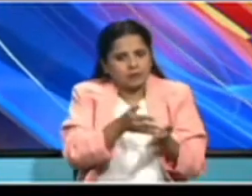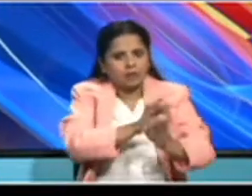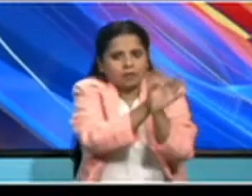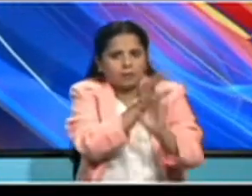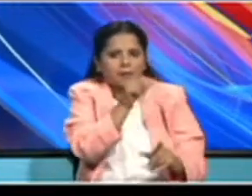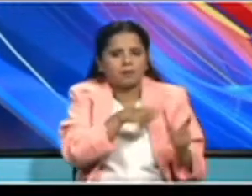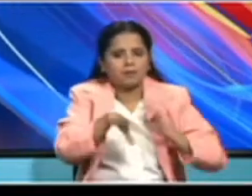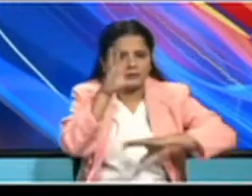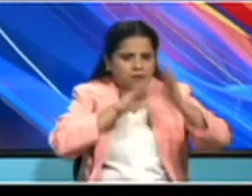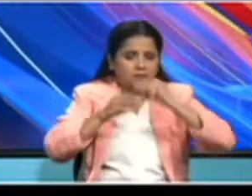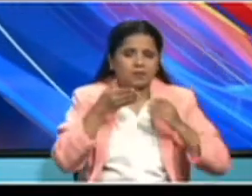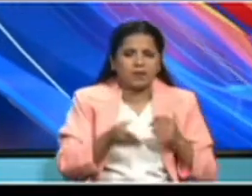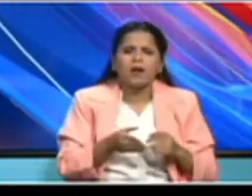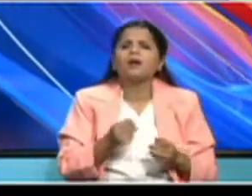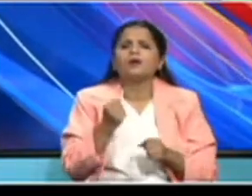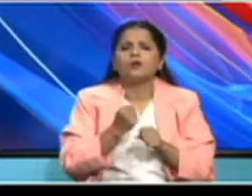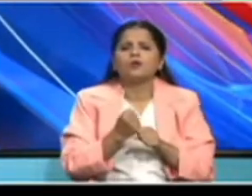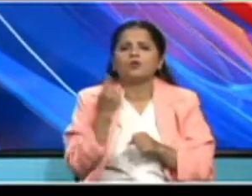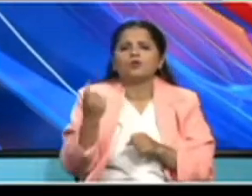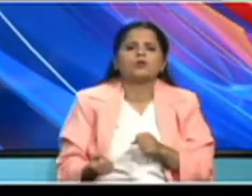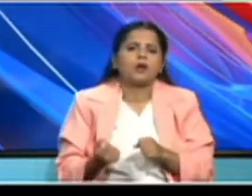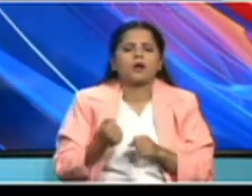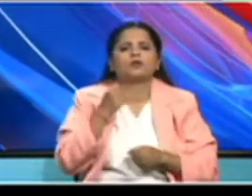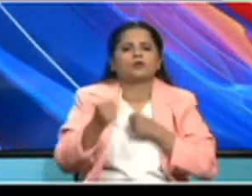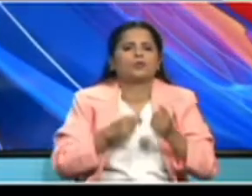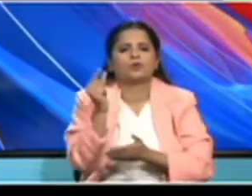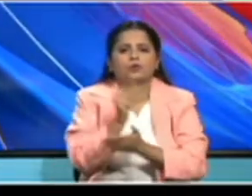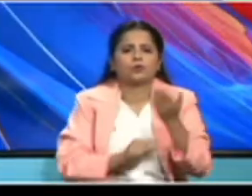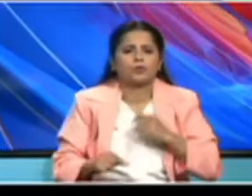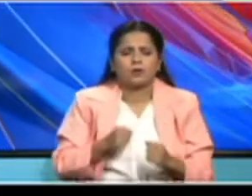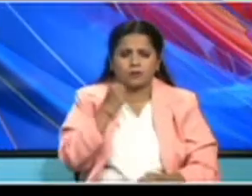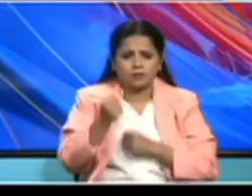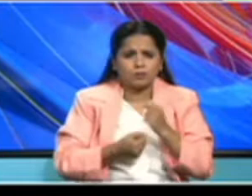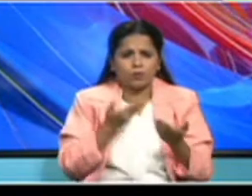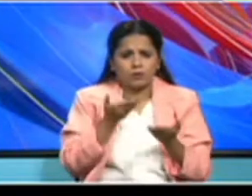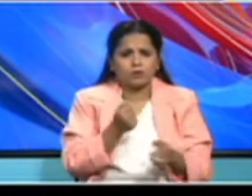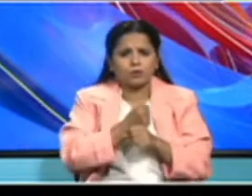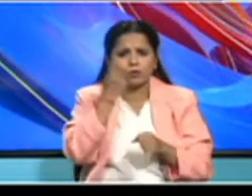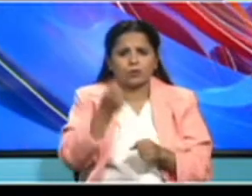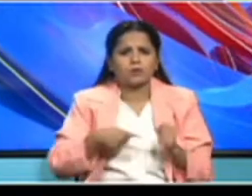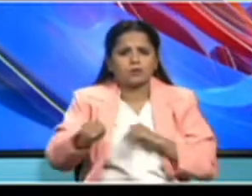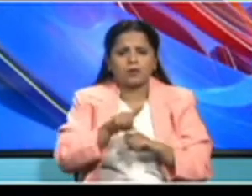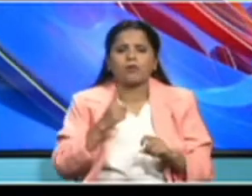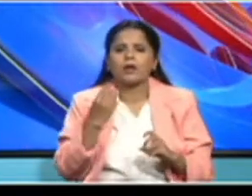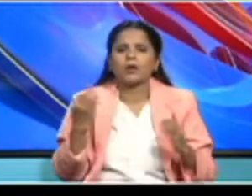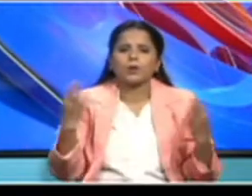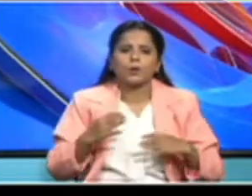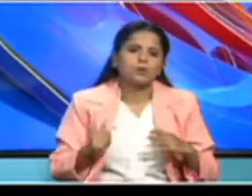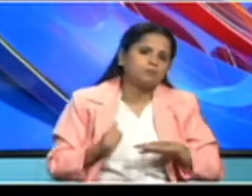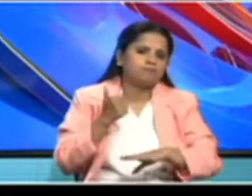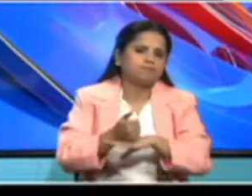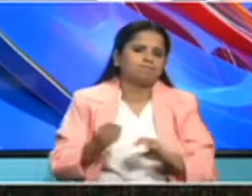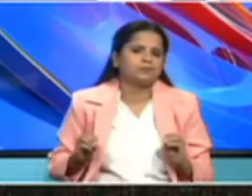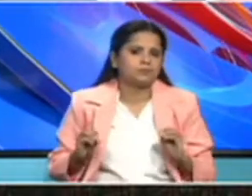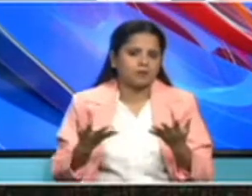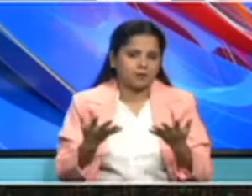स्वर्णिम गुजरात स्पोर्ट्स यूनिवर्सिटी, खेल के क्षेत्र में गुजरात की एक नई पहल।